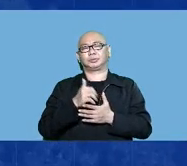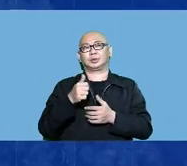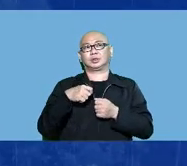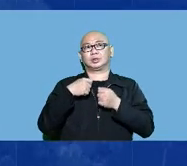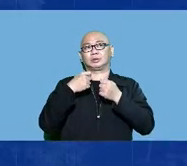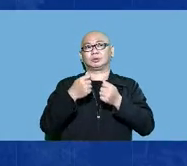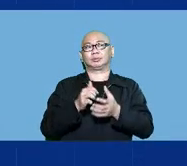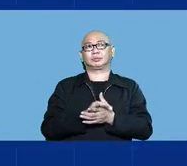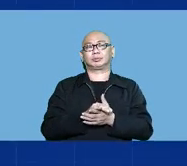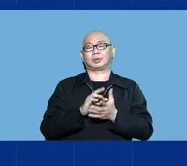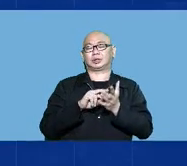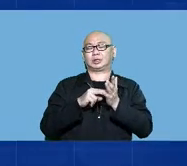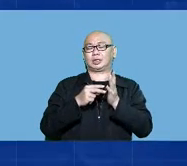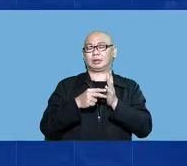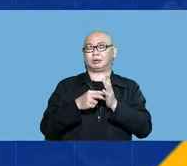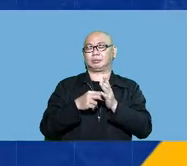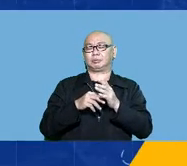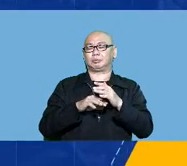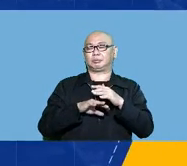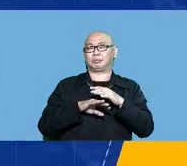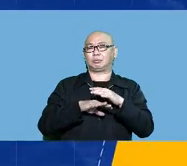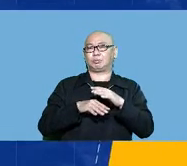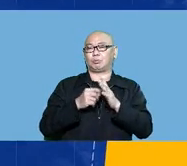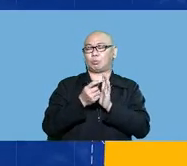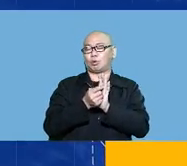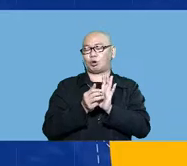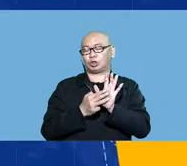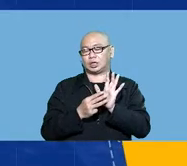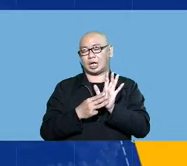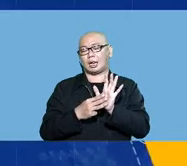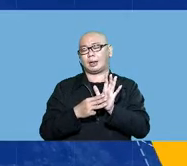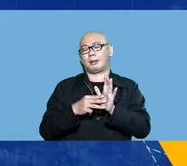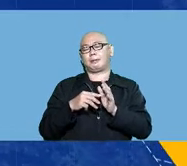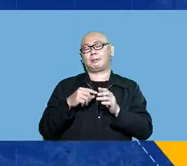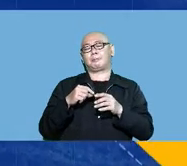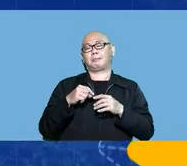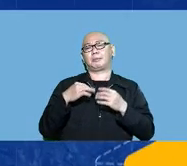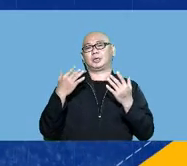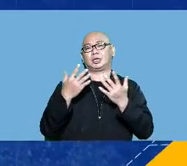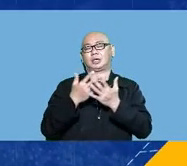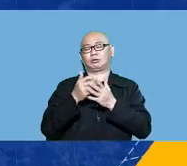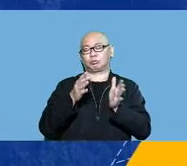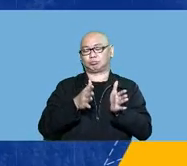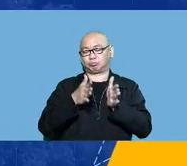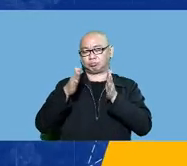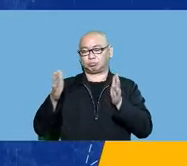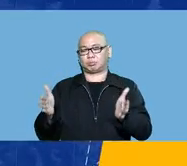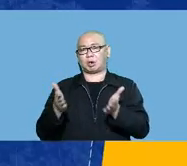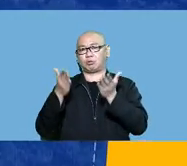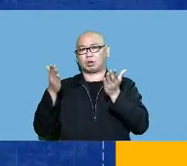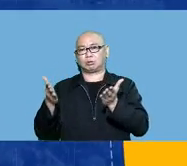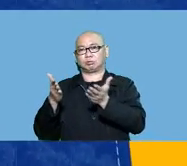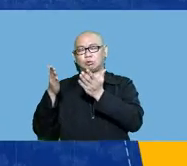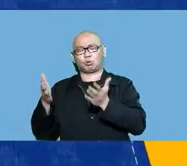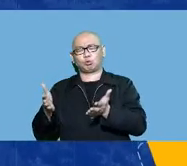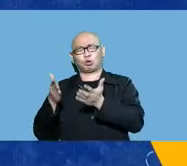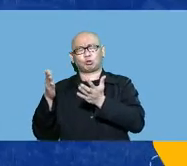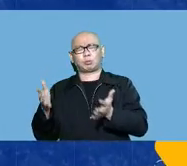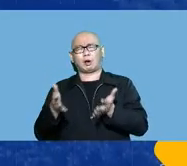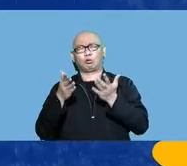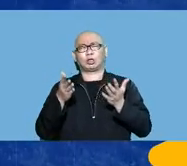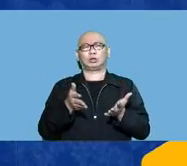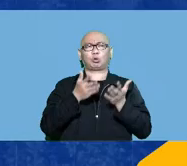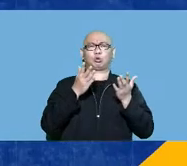modal masyarakat untuk berkontribusi bagi tercapainya tujuan pembangunan secara berkelanjutan. Makin banyak aktor sosial bertindak